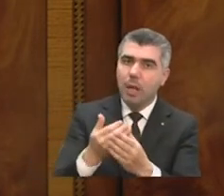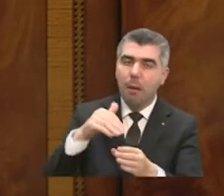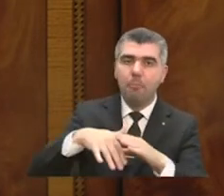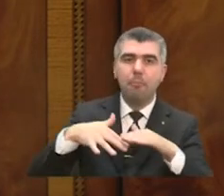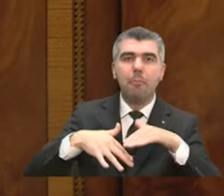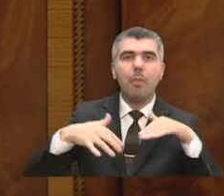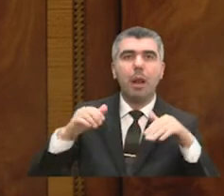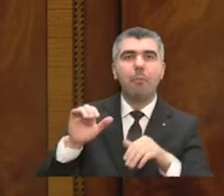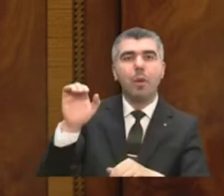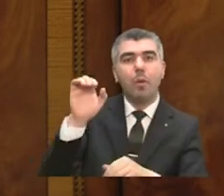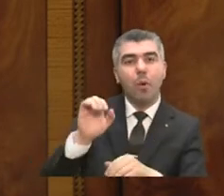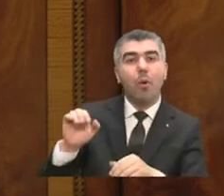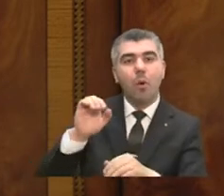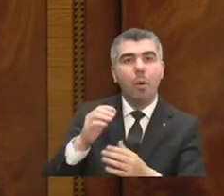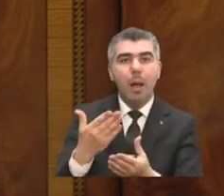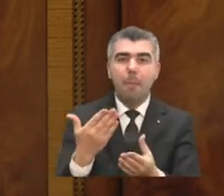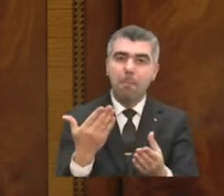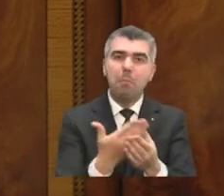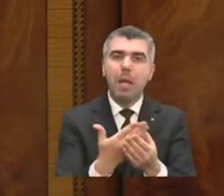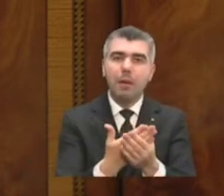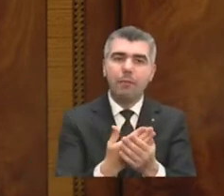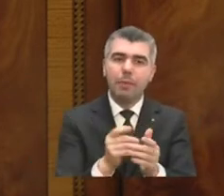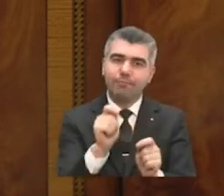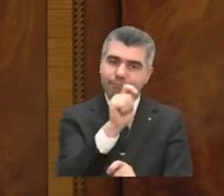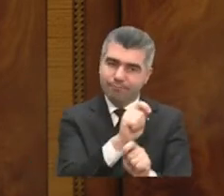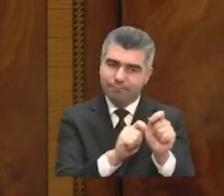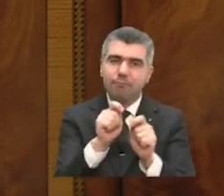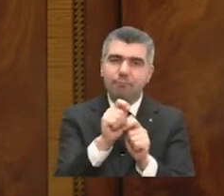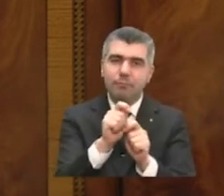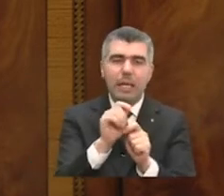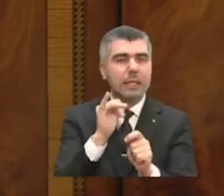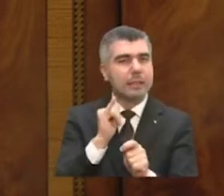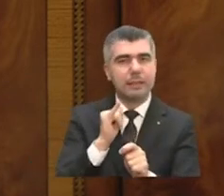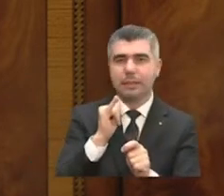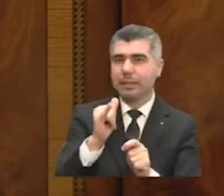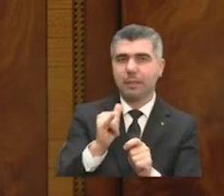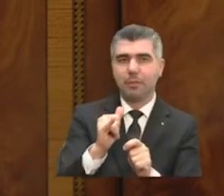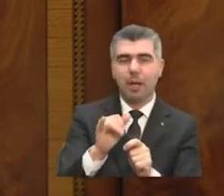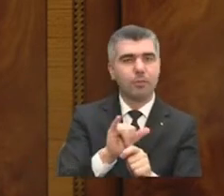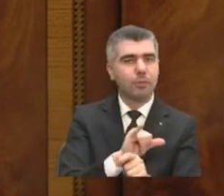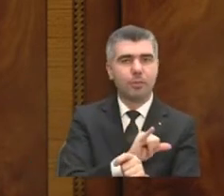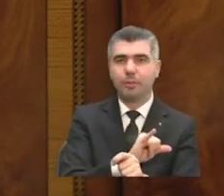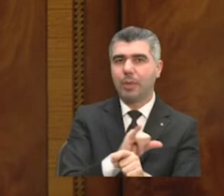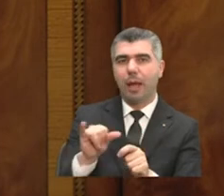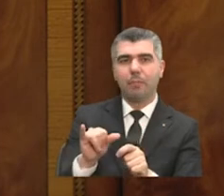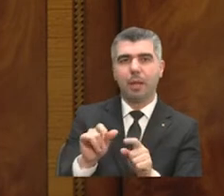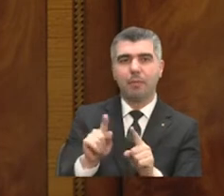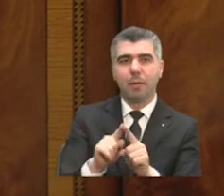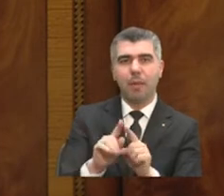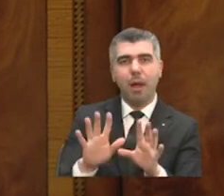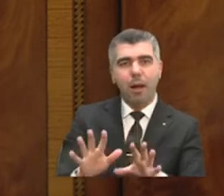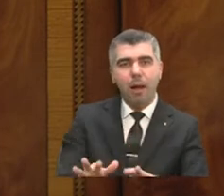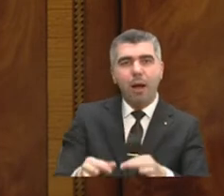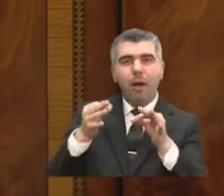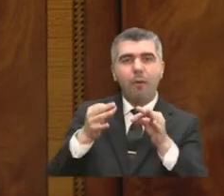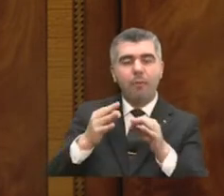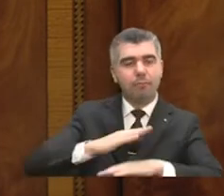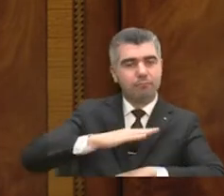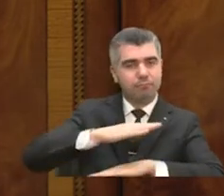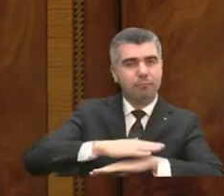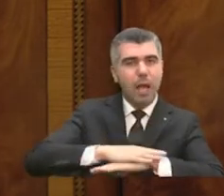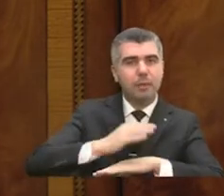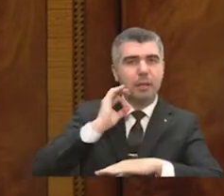groupe, nous réaffirmons et nous disons que ces dossiers fabriqués en